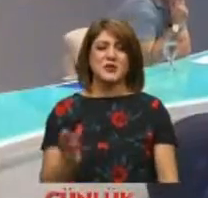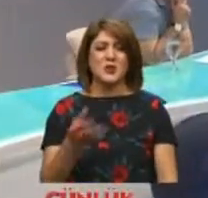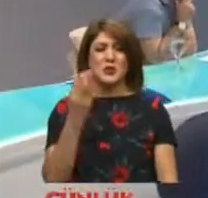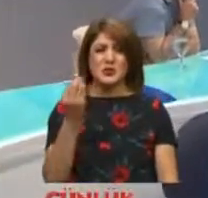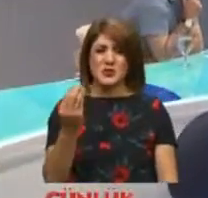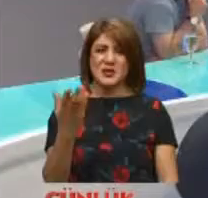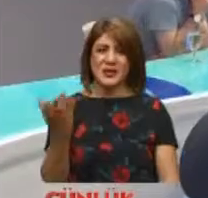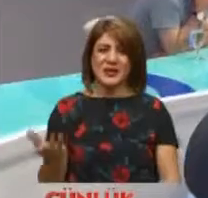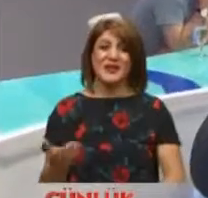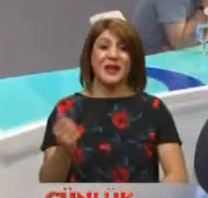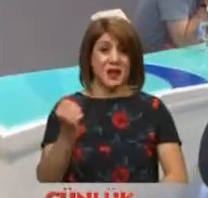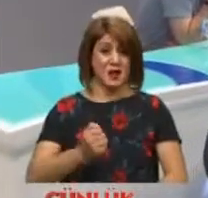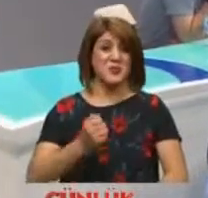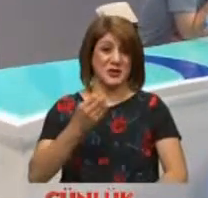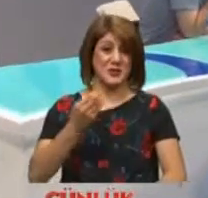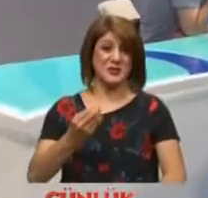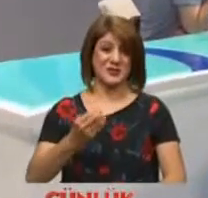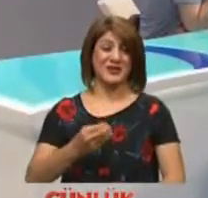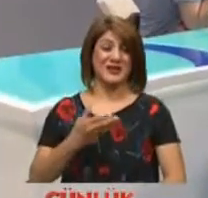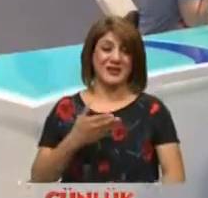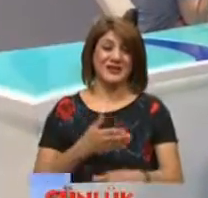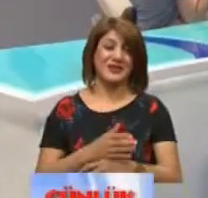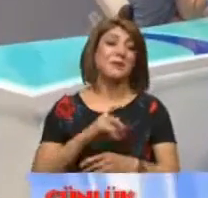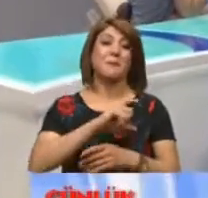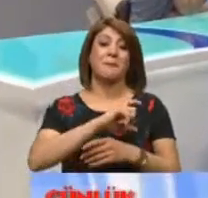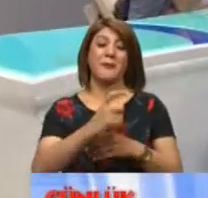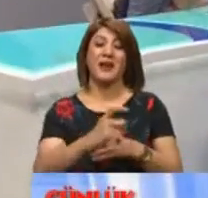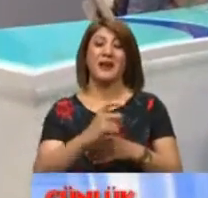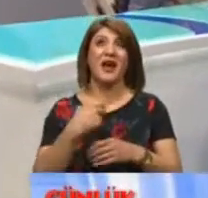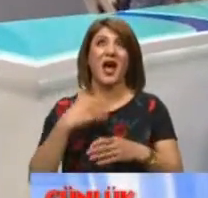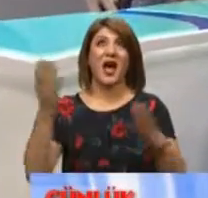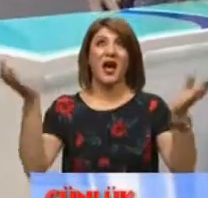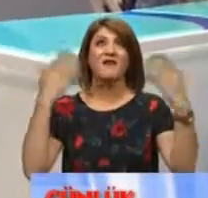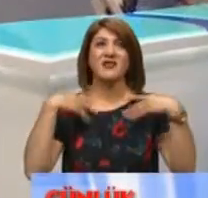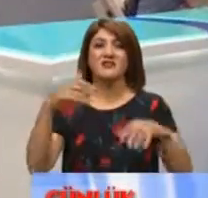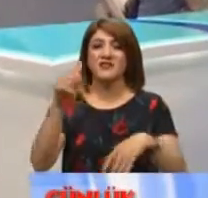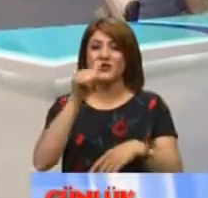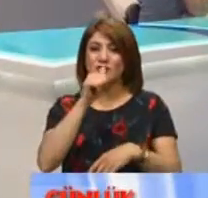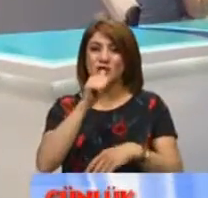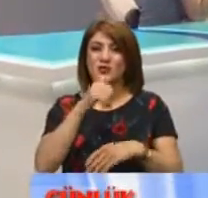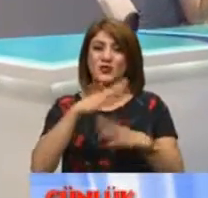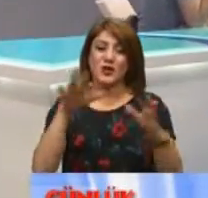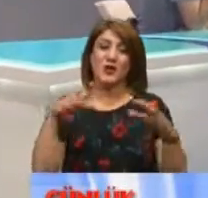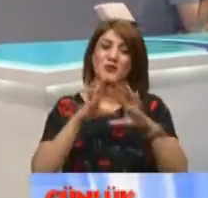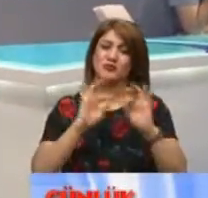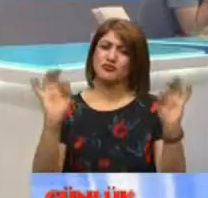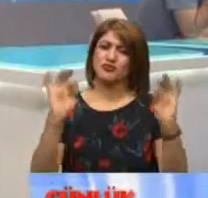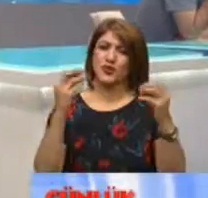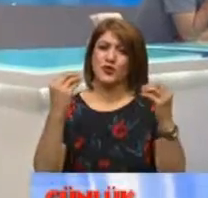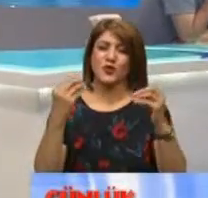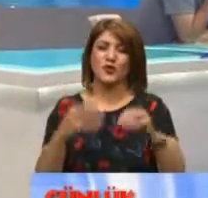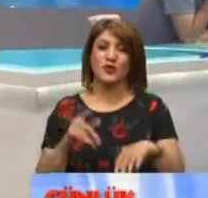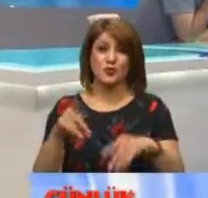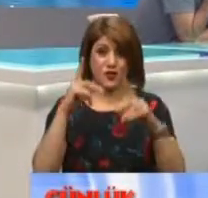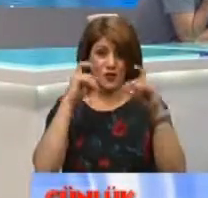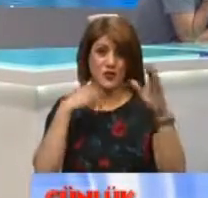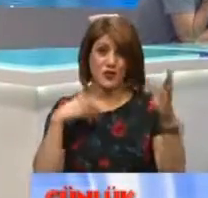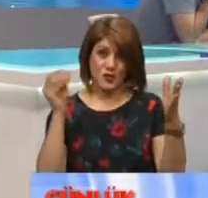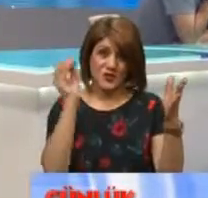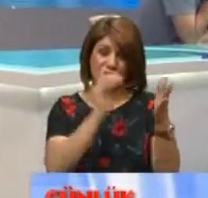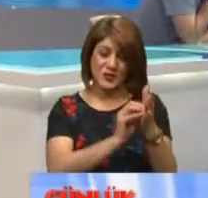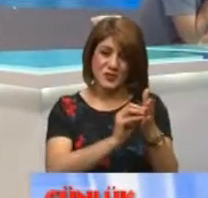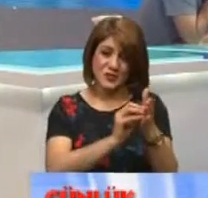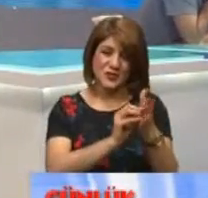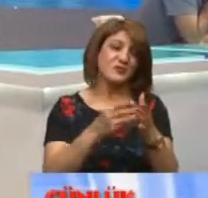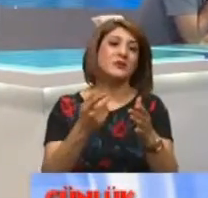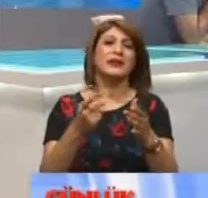ya. Plaka güzel ama değil mi? Havasına, suyuna, ne bükettim insanı. Vallahi muhteşem. Bunu, bu fotoğrafı koymuş ha ilana. Evet,